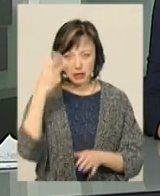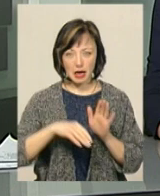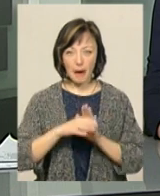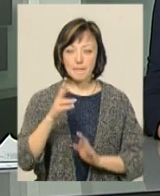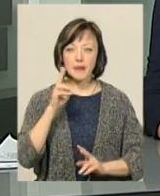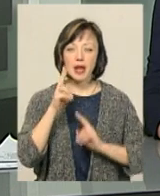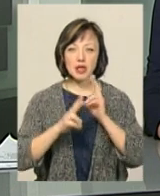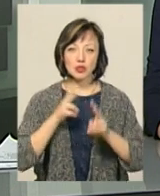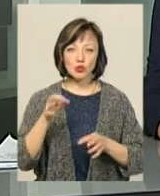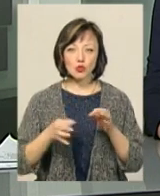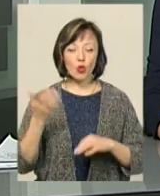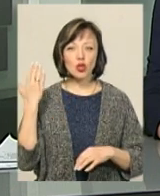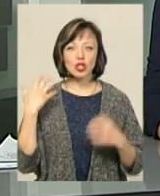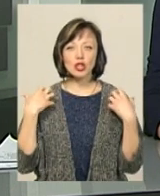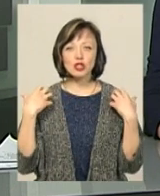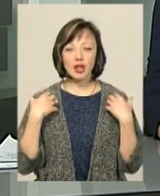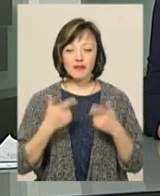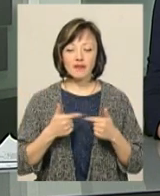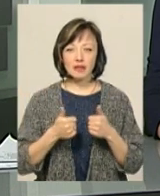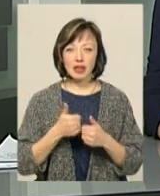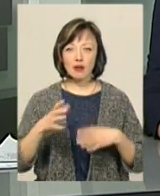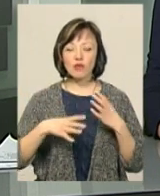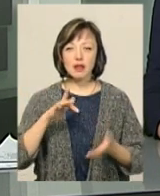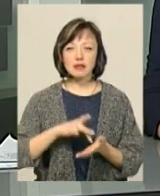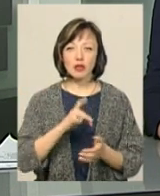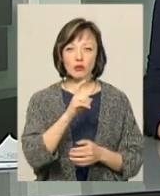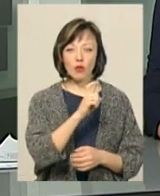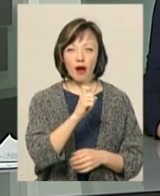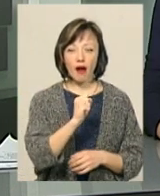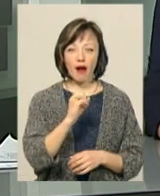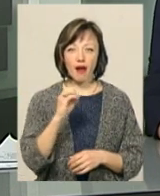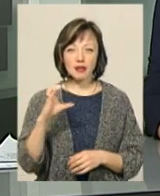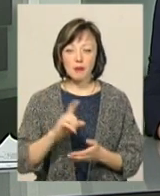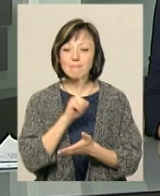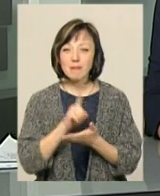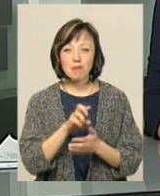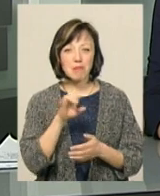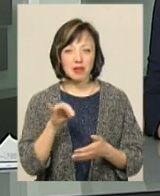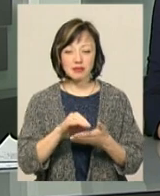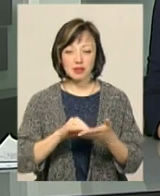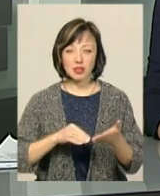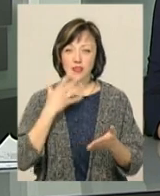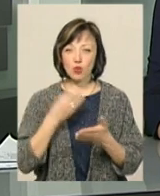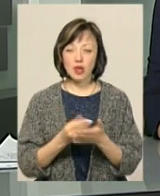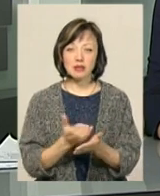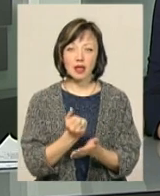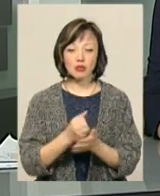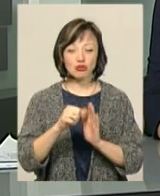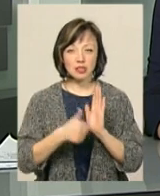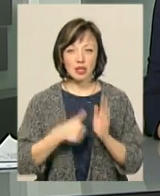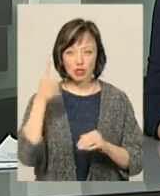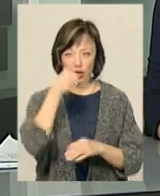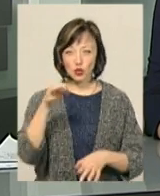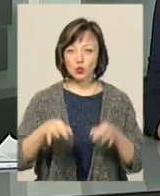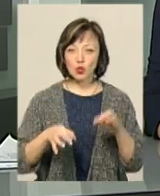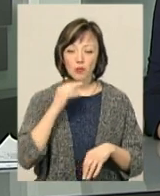Колишній начальник одного із відділів навчально-тренувального центру ХС мав би задекларувати свої статки за 2016 рік. У суді